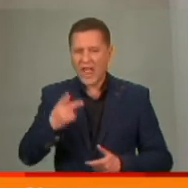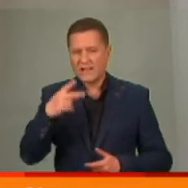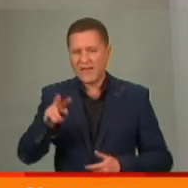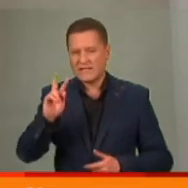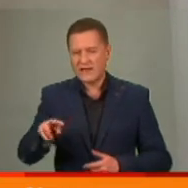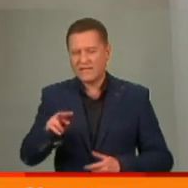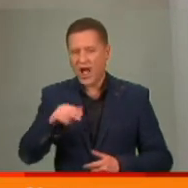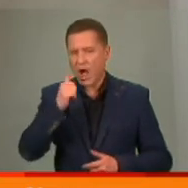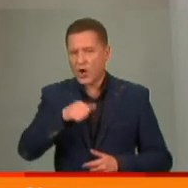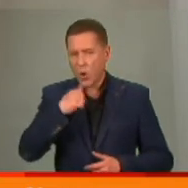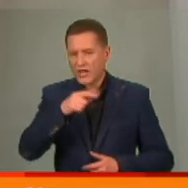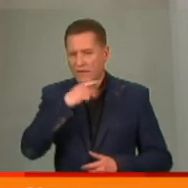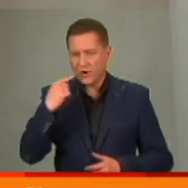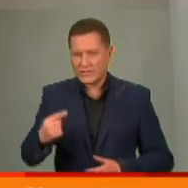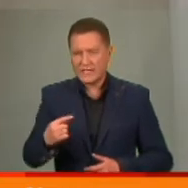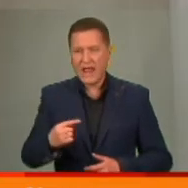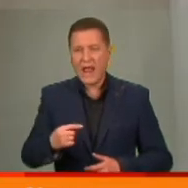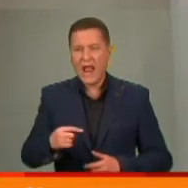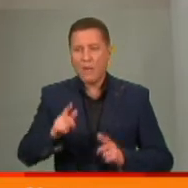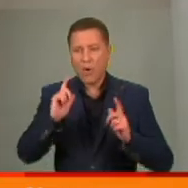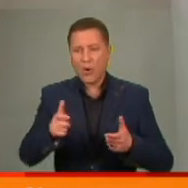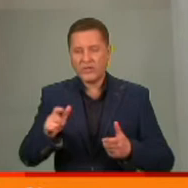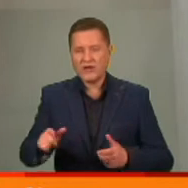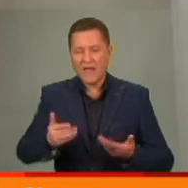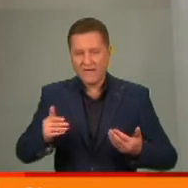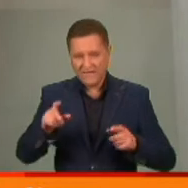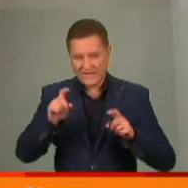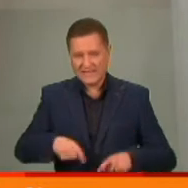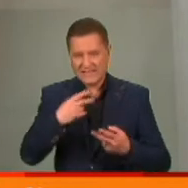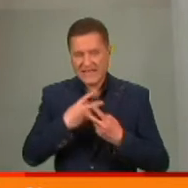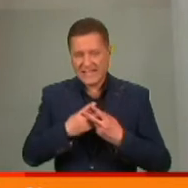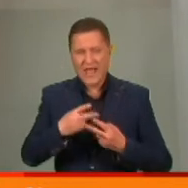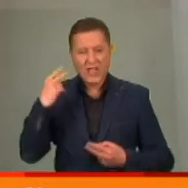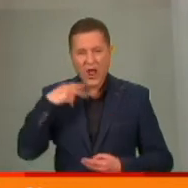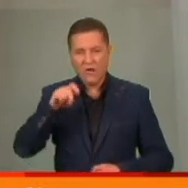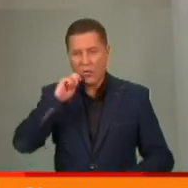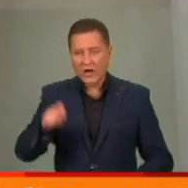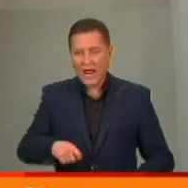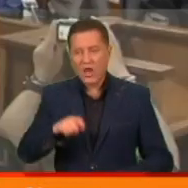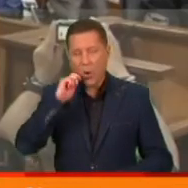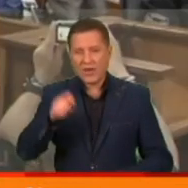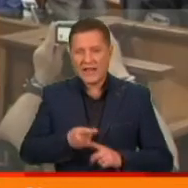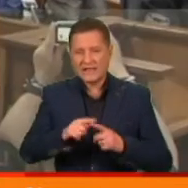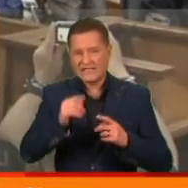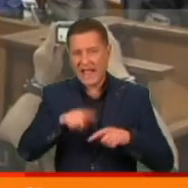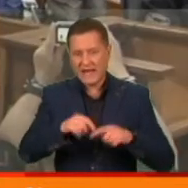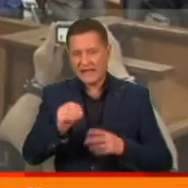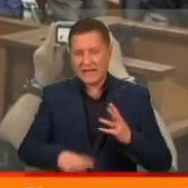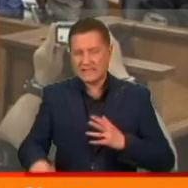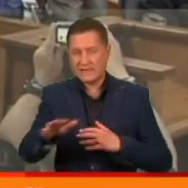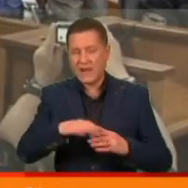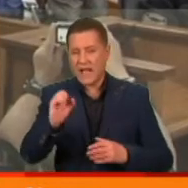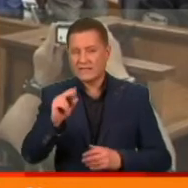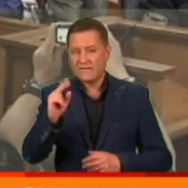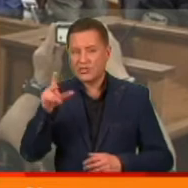Росії, чи погоджуся я відсиджувати пожиттєво в Україні? Що там тюрма, але Україна – це рідна земля. Нагадаю,